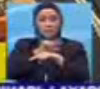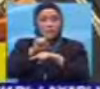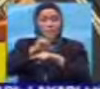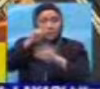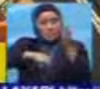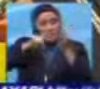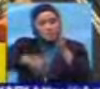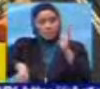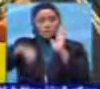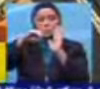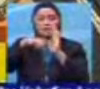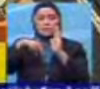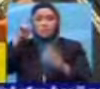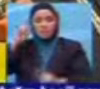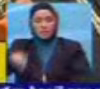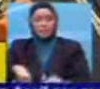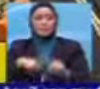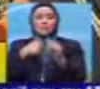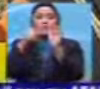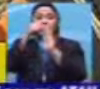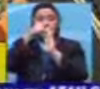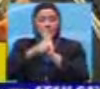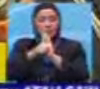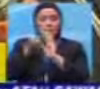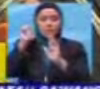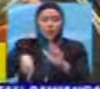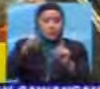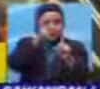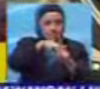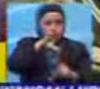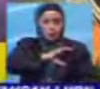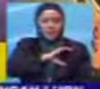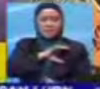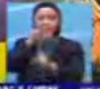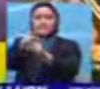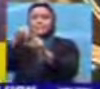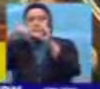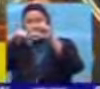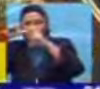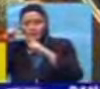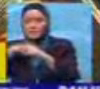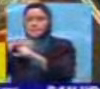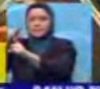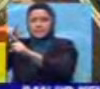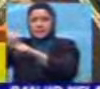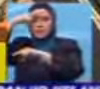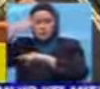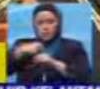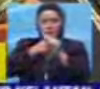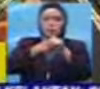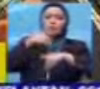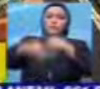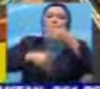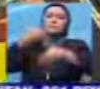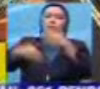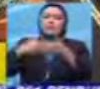to apply to DBKL, they have to apply to the police. They have a lot of procedures to get through and make sure they act responsibly.